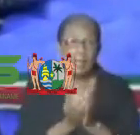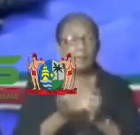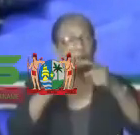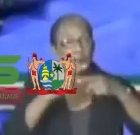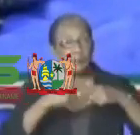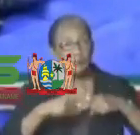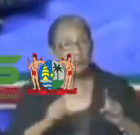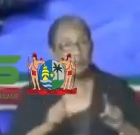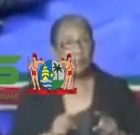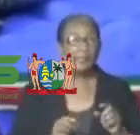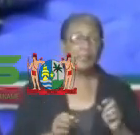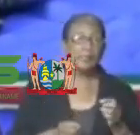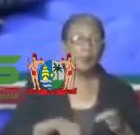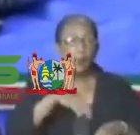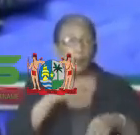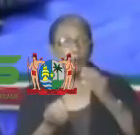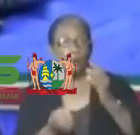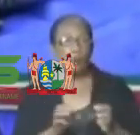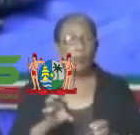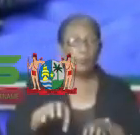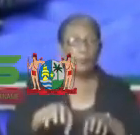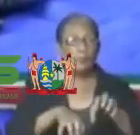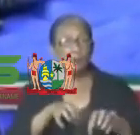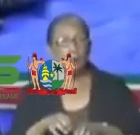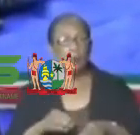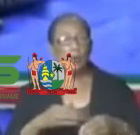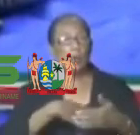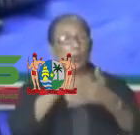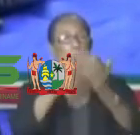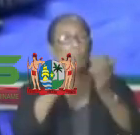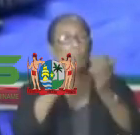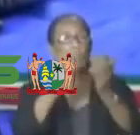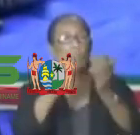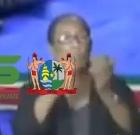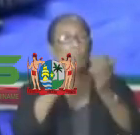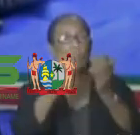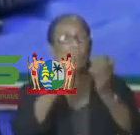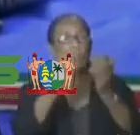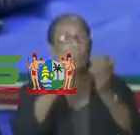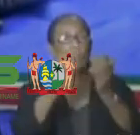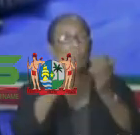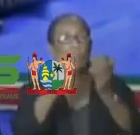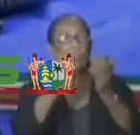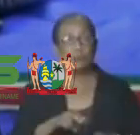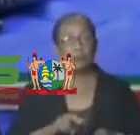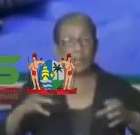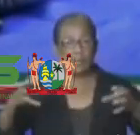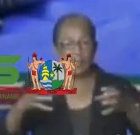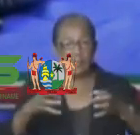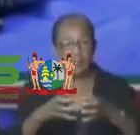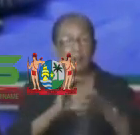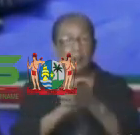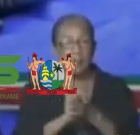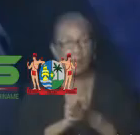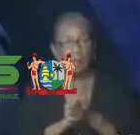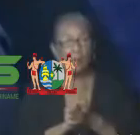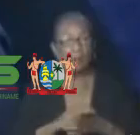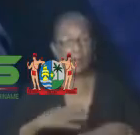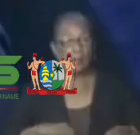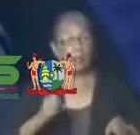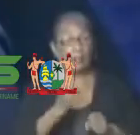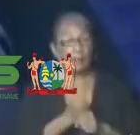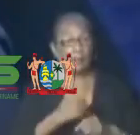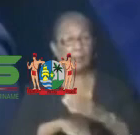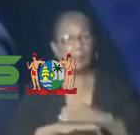en fauna, kunst, cultuur, cuisine, muziek en ook die nationale eenheid die we nodig hebben. En dat heb ik al gedaan. Ik heb in